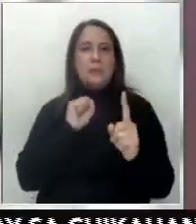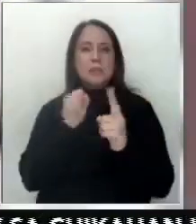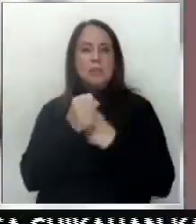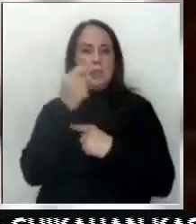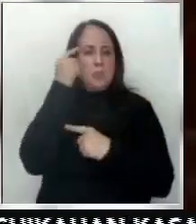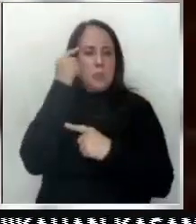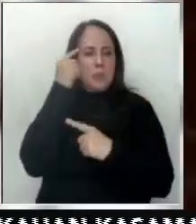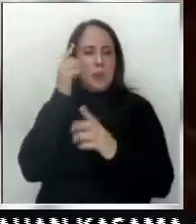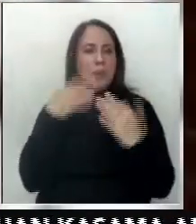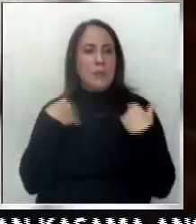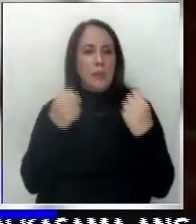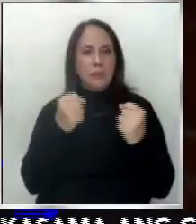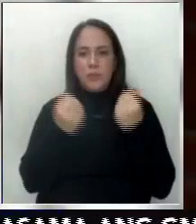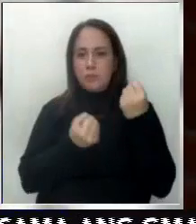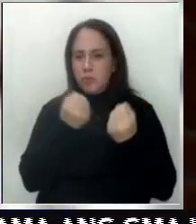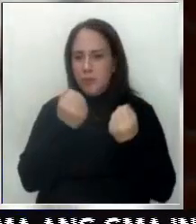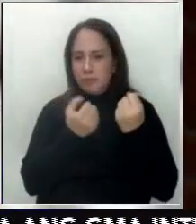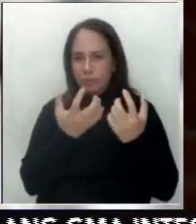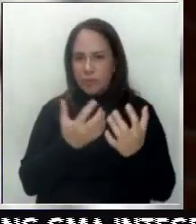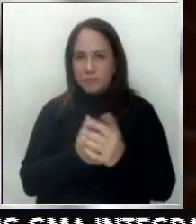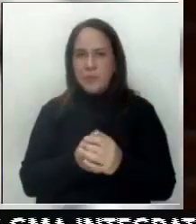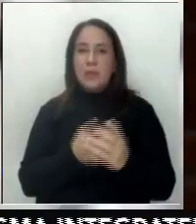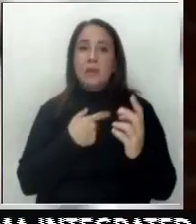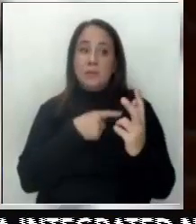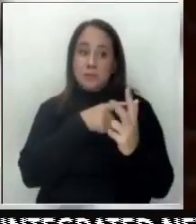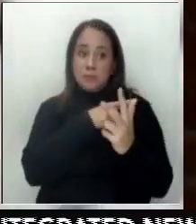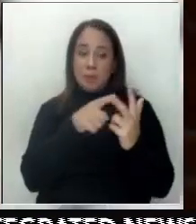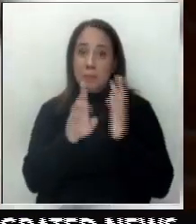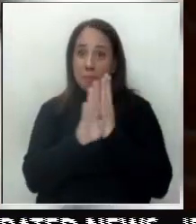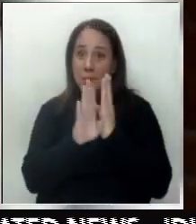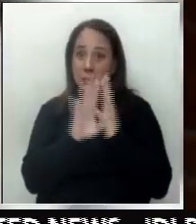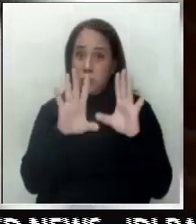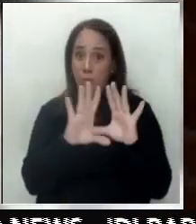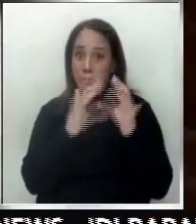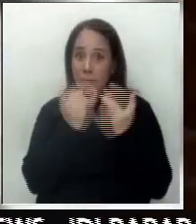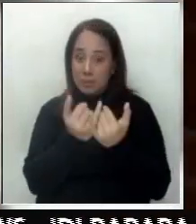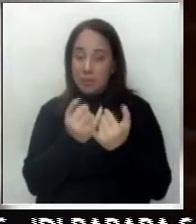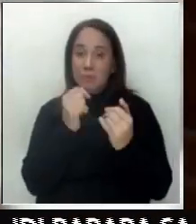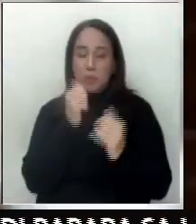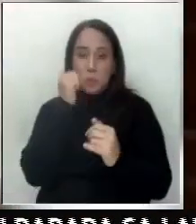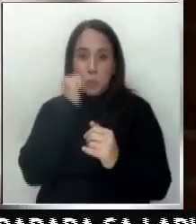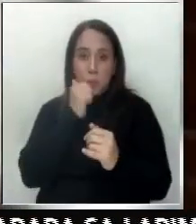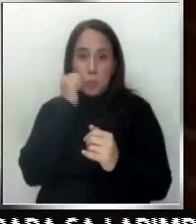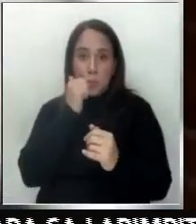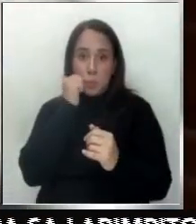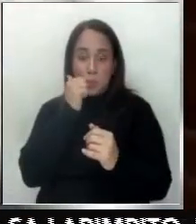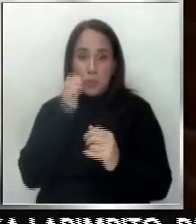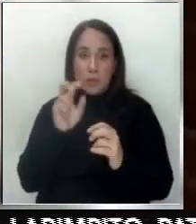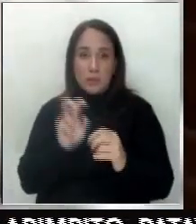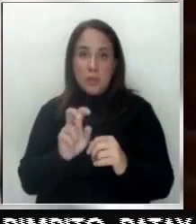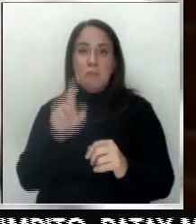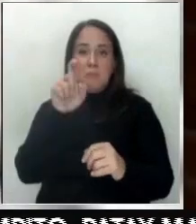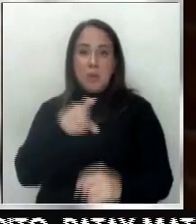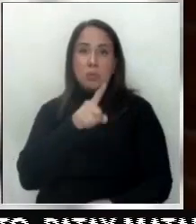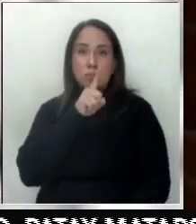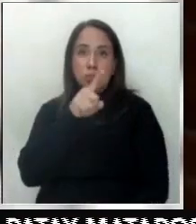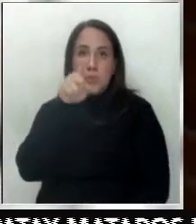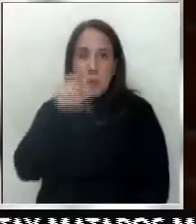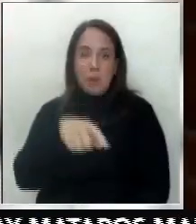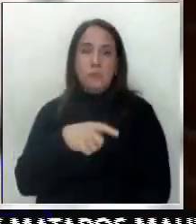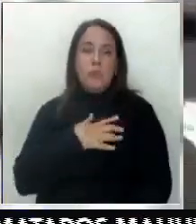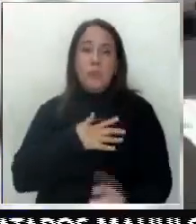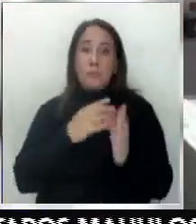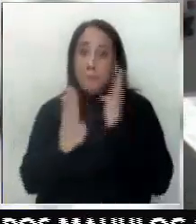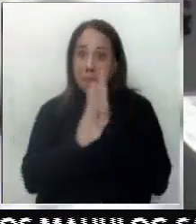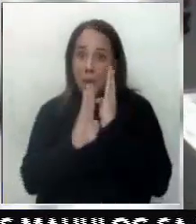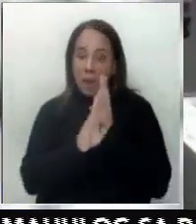kalusugan ng driver. It is incumbent upon the bus company na every time na babiyahe yan, sisigurodihin nila na maayos yung kanilang mga